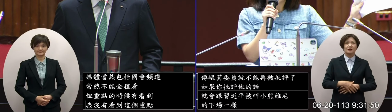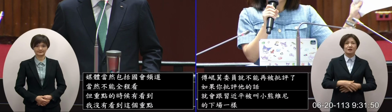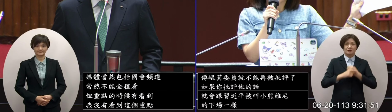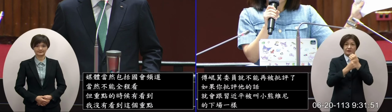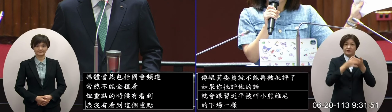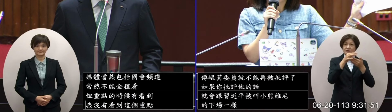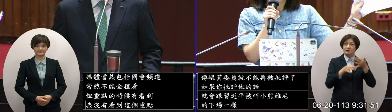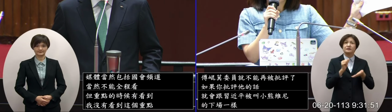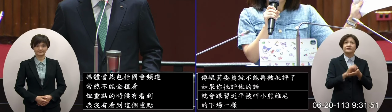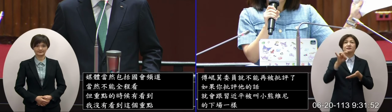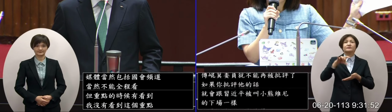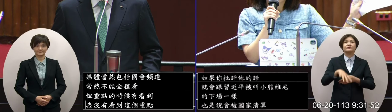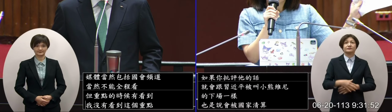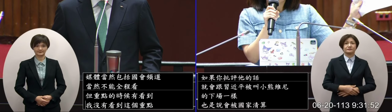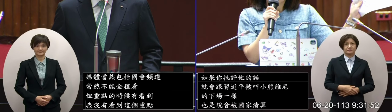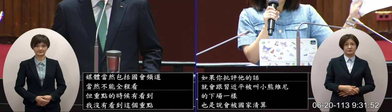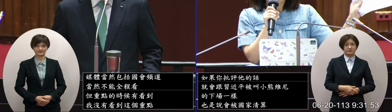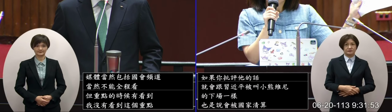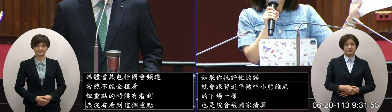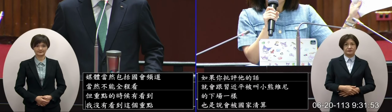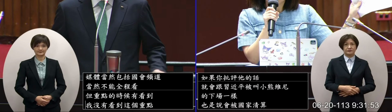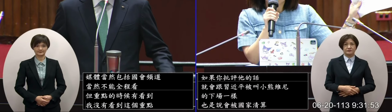面的哪里有提到？